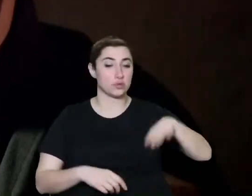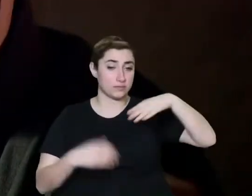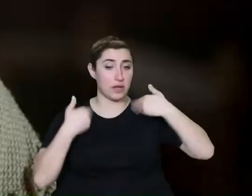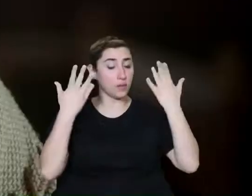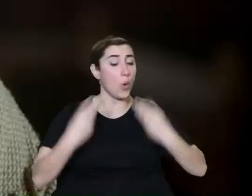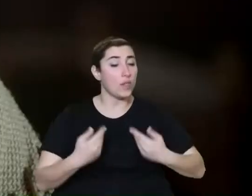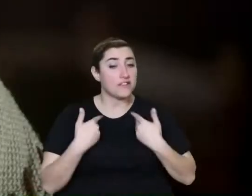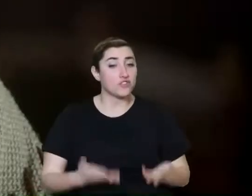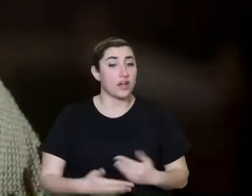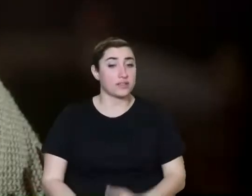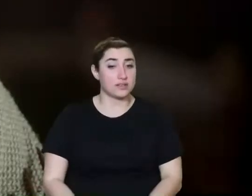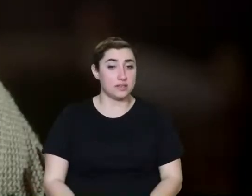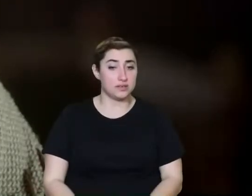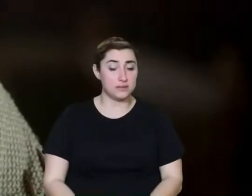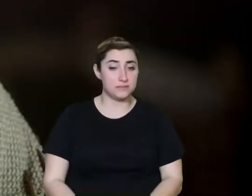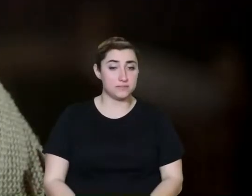olacaktık?